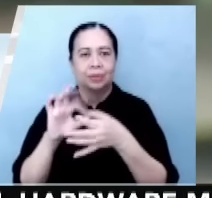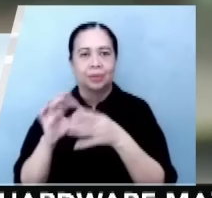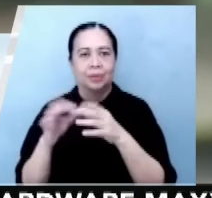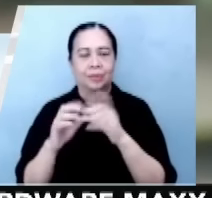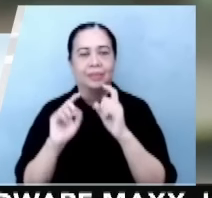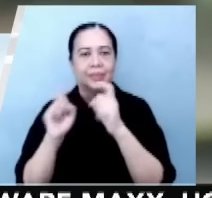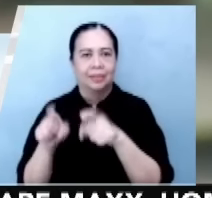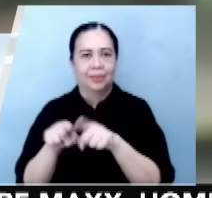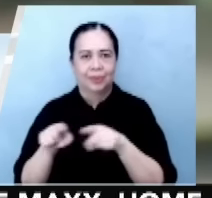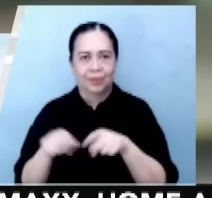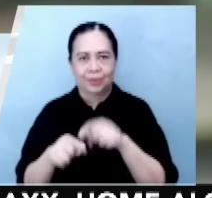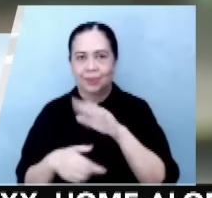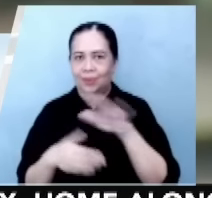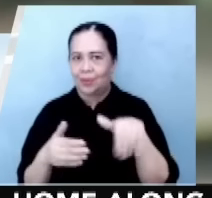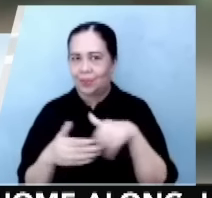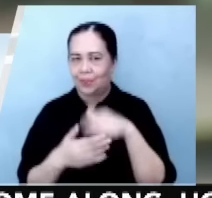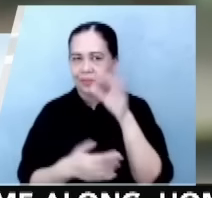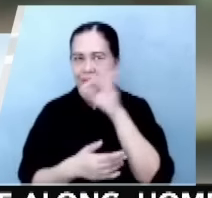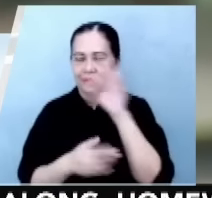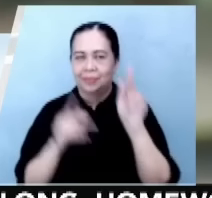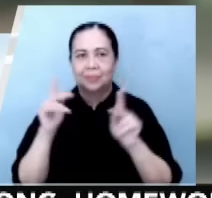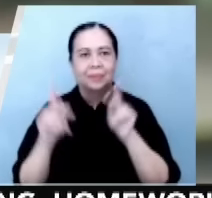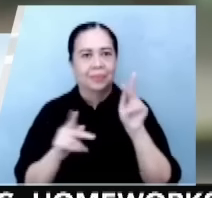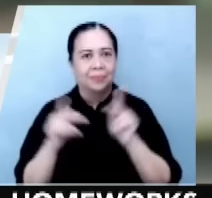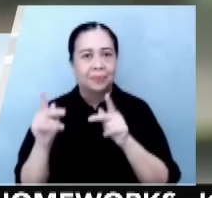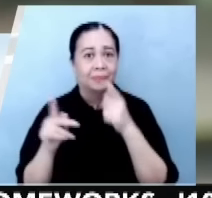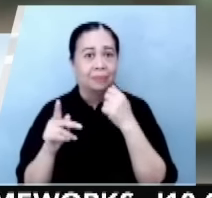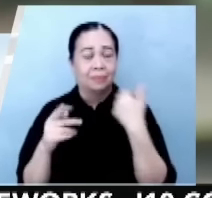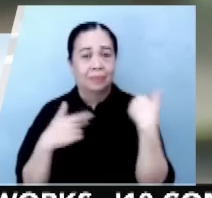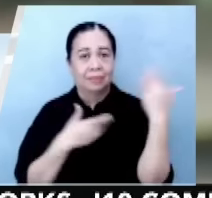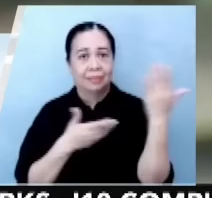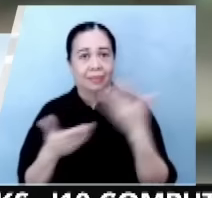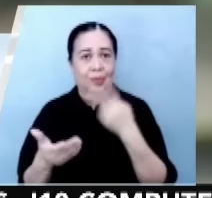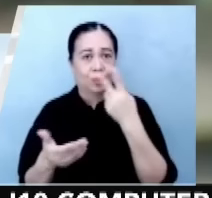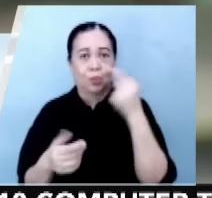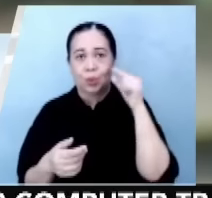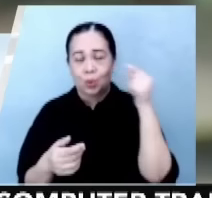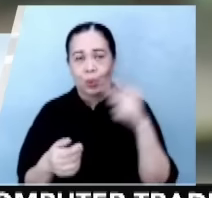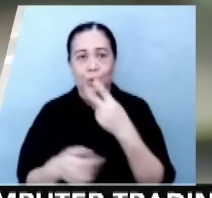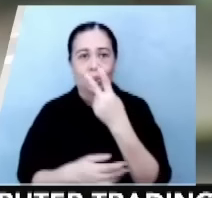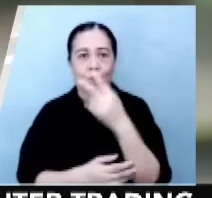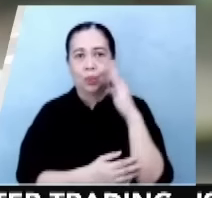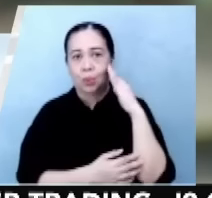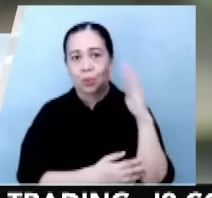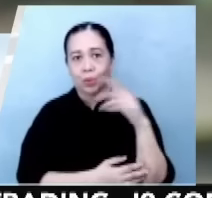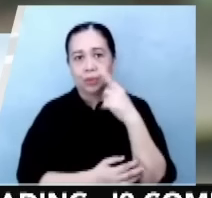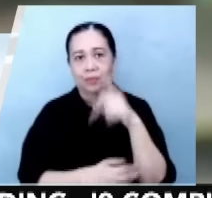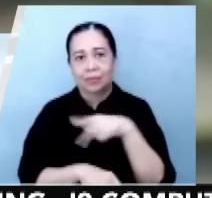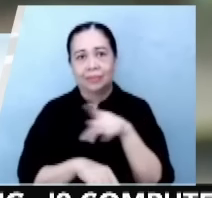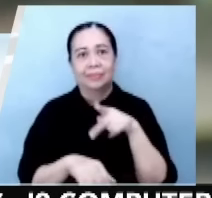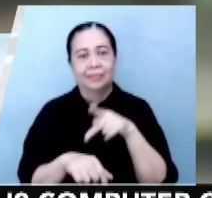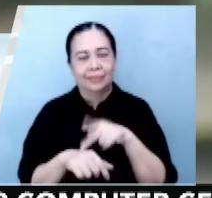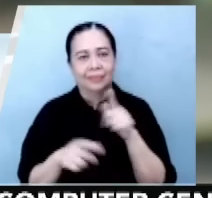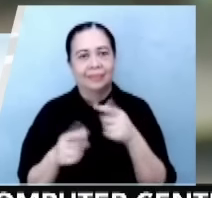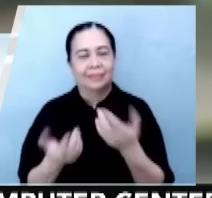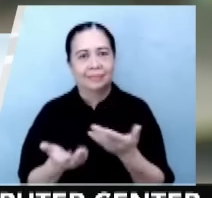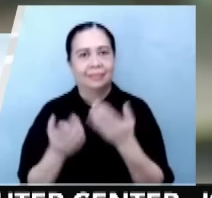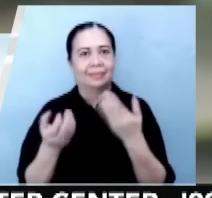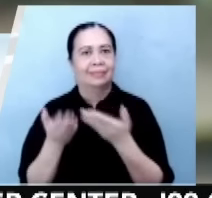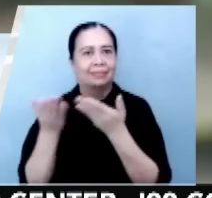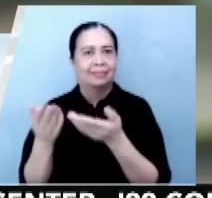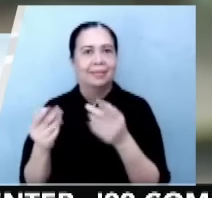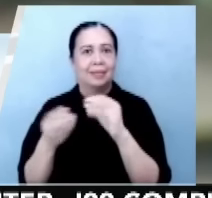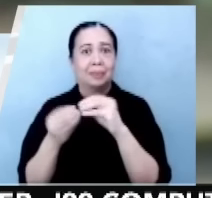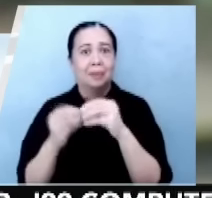sa buong sambayan ng Pilipino dahil ang bit-bit nilang dalawang ginto at dalawang bronze para sa bansa ang naglagay sa atin sa number one